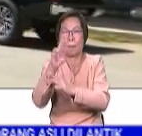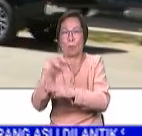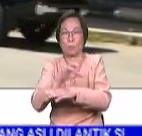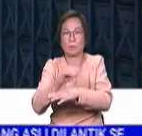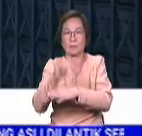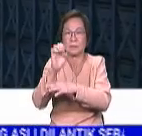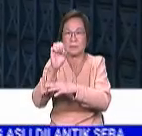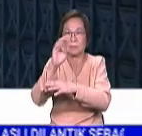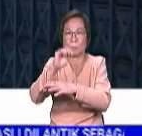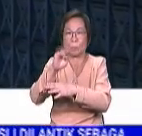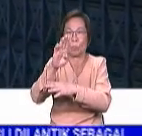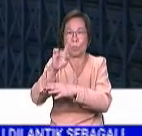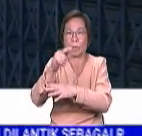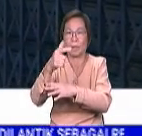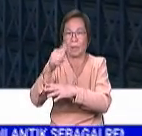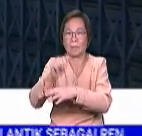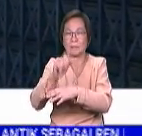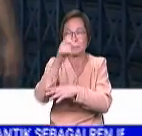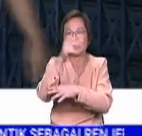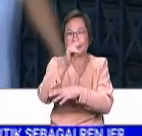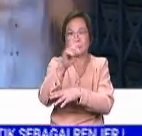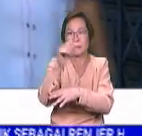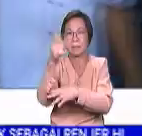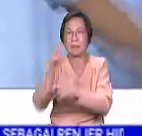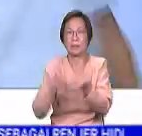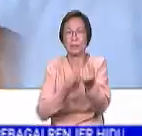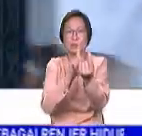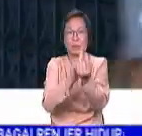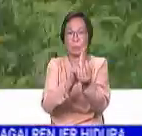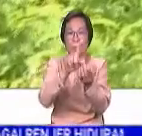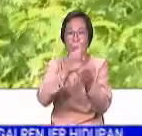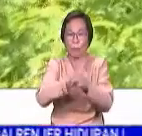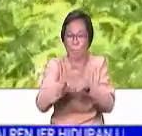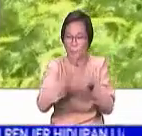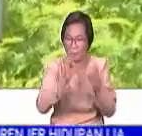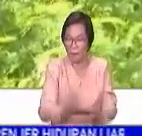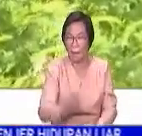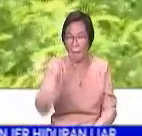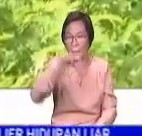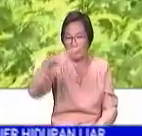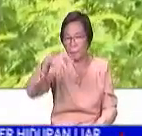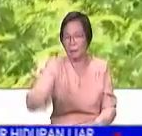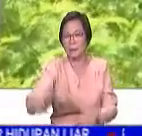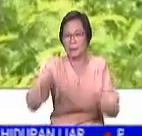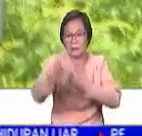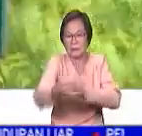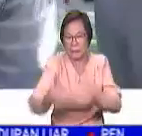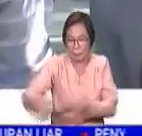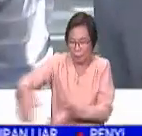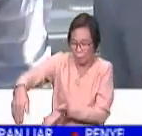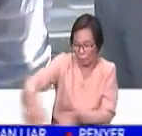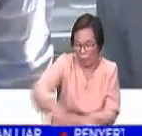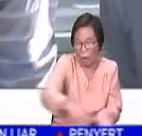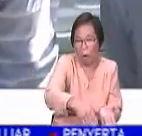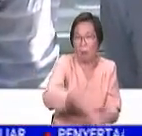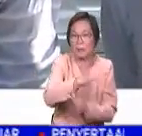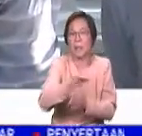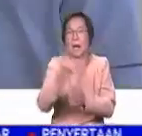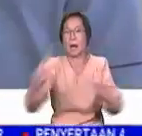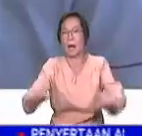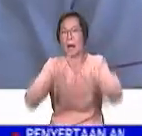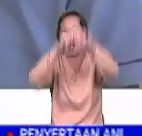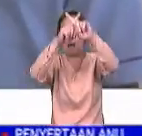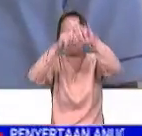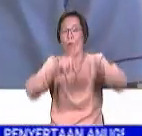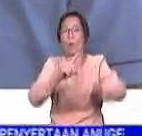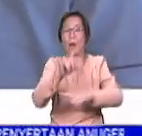aja ya Sandakan beliau ditemani wakil penyangga PH MPS jabatan kepalitan dan pembentukan Sandakan Danamon